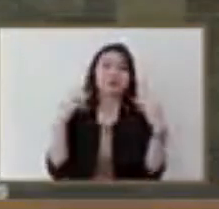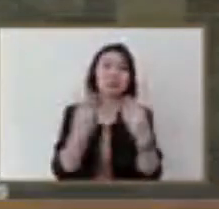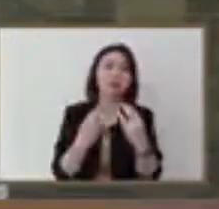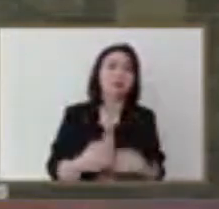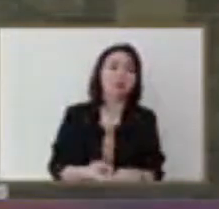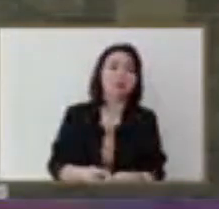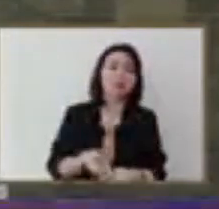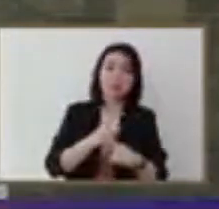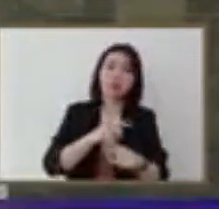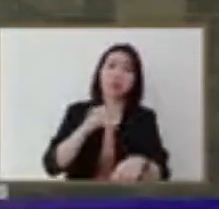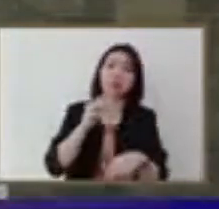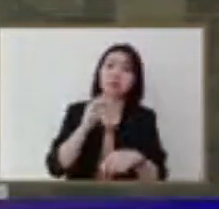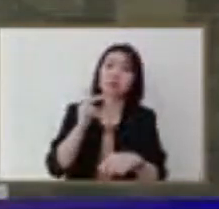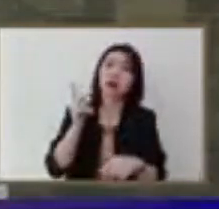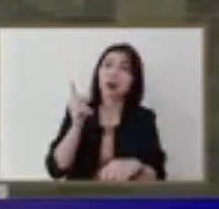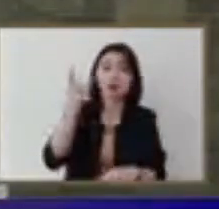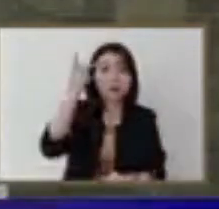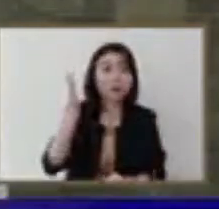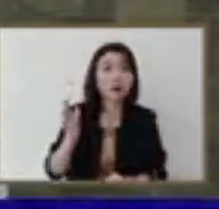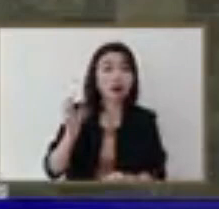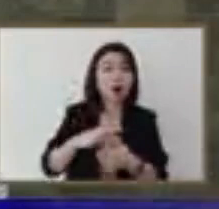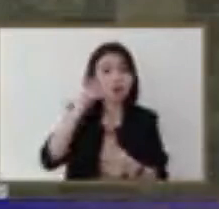much because